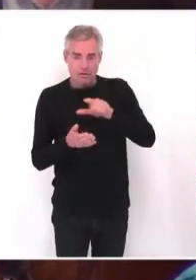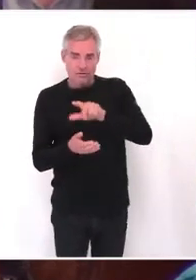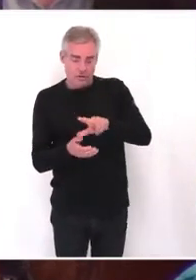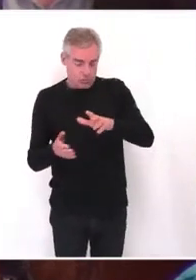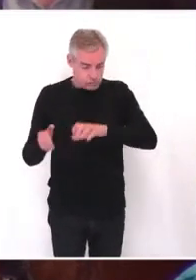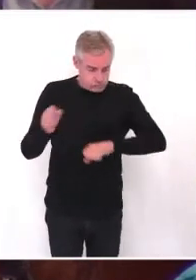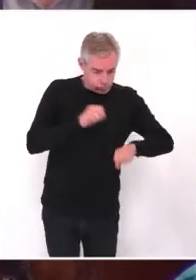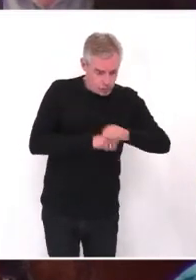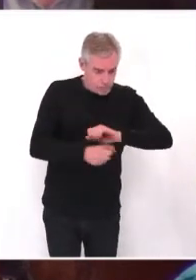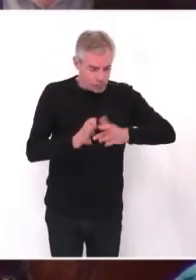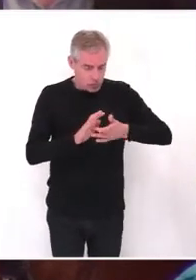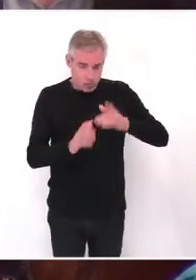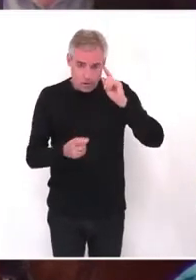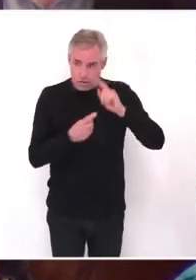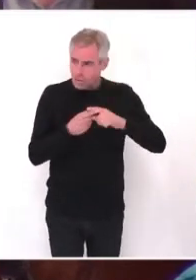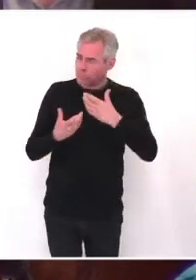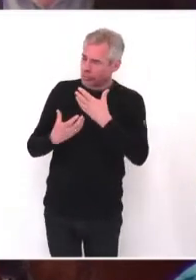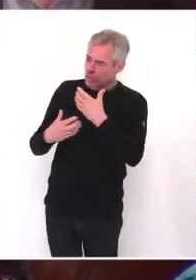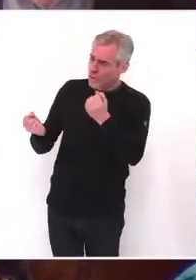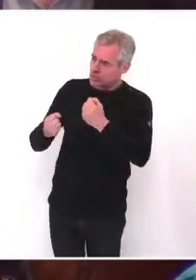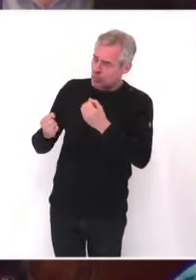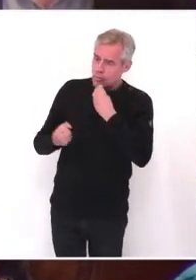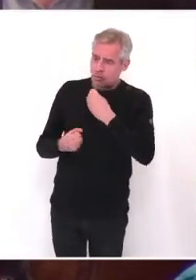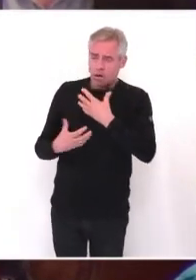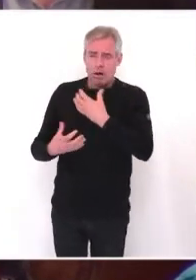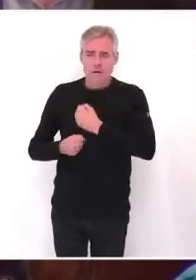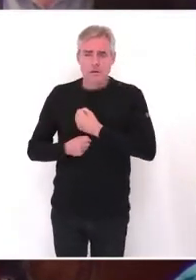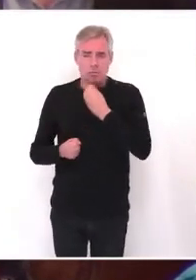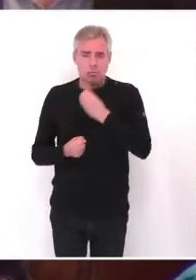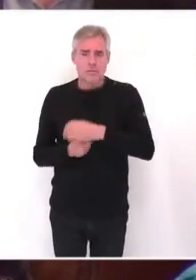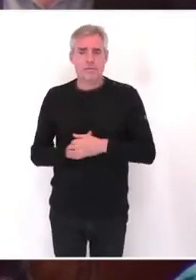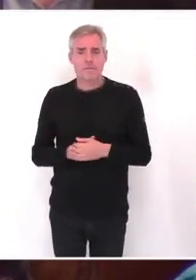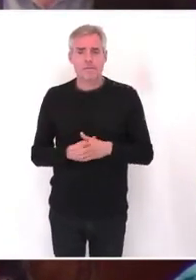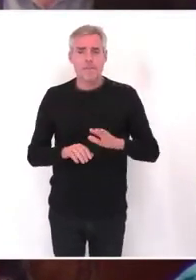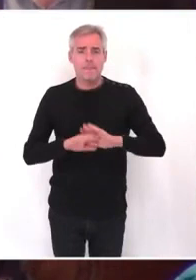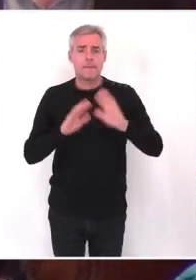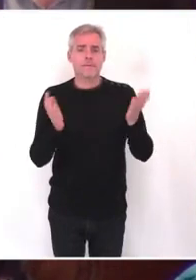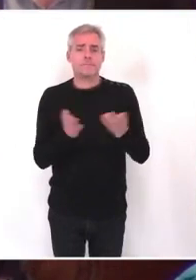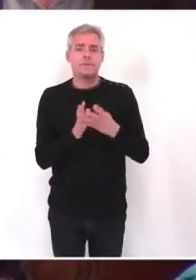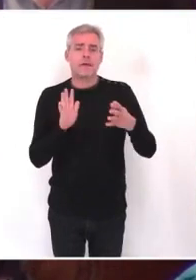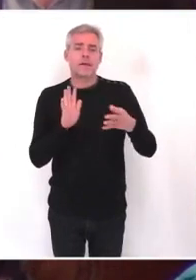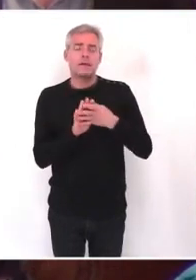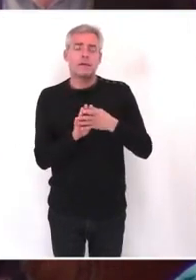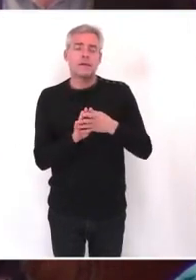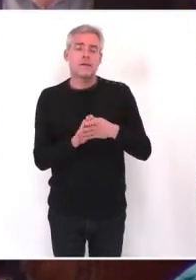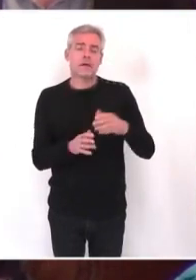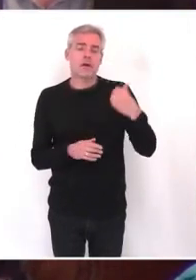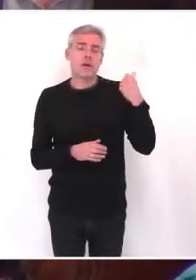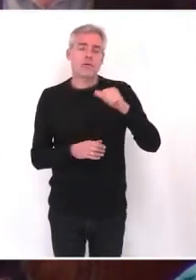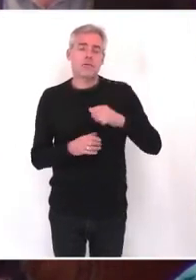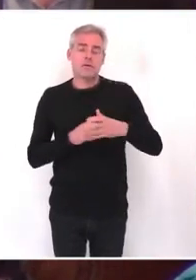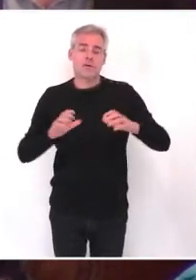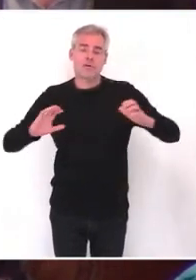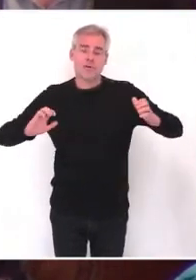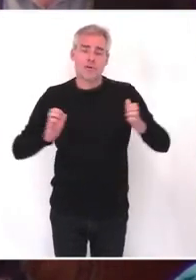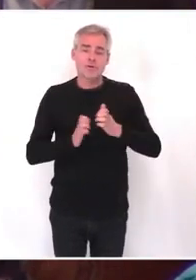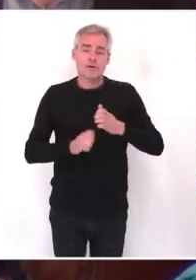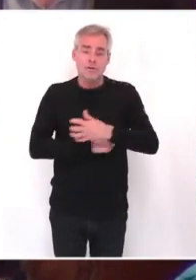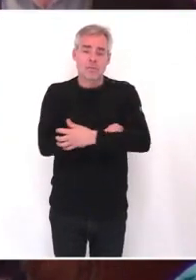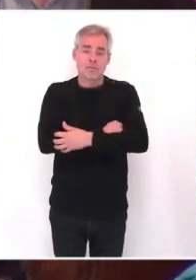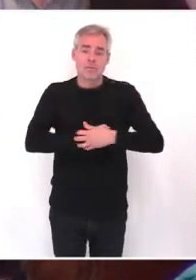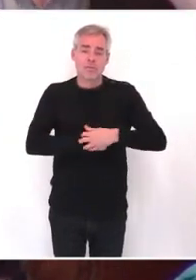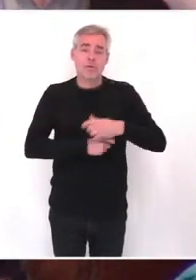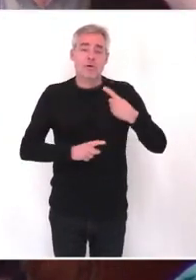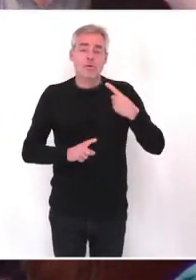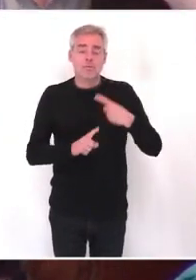de la prise en compte des enjeux des quartiers bordelais. Sur le critère unique de la concentration de pauvreté et du maintien d'un